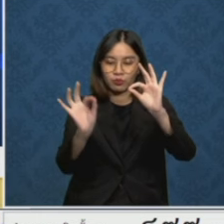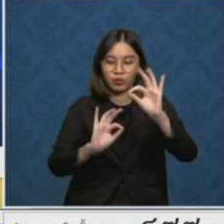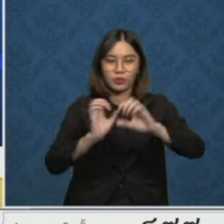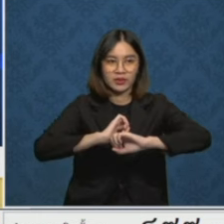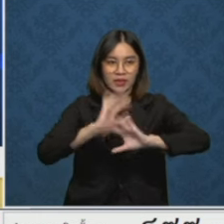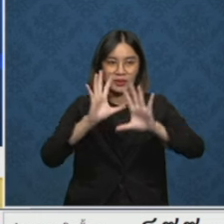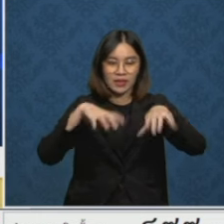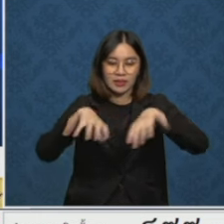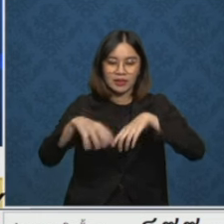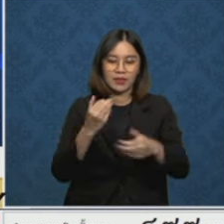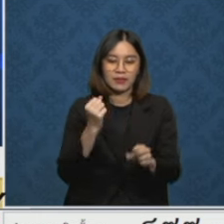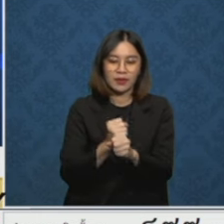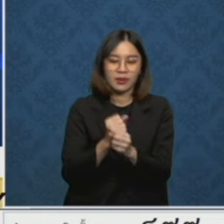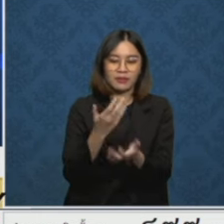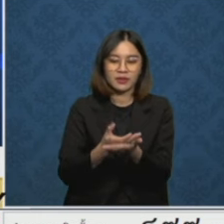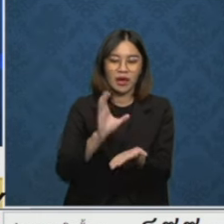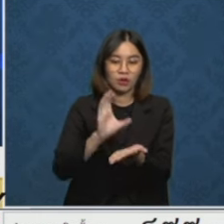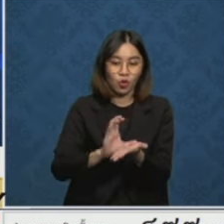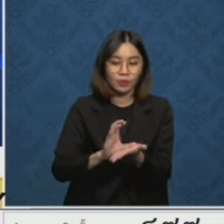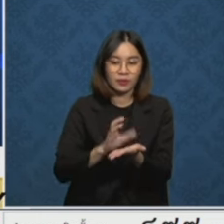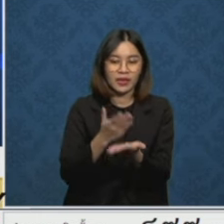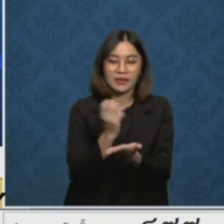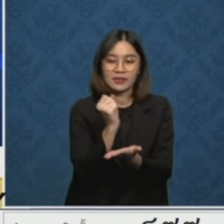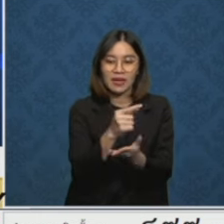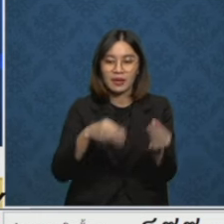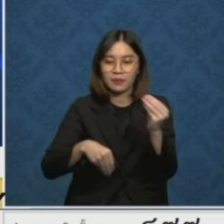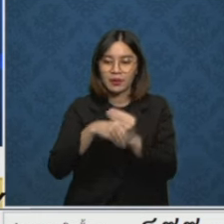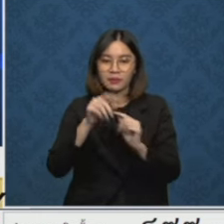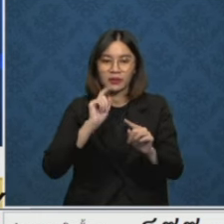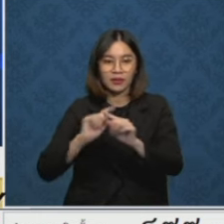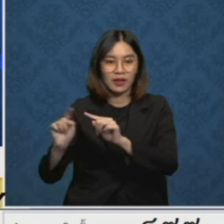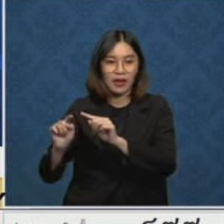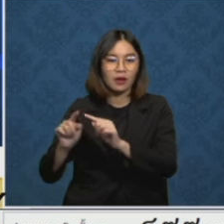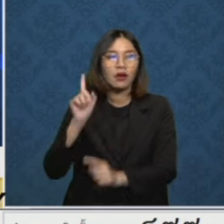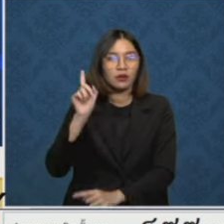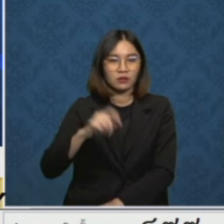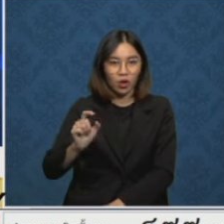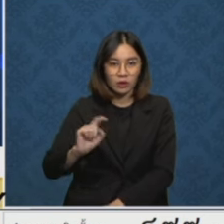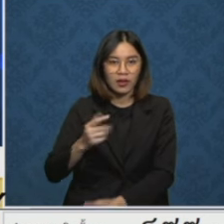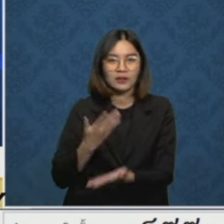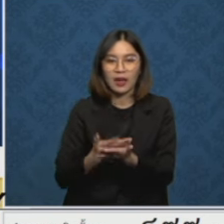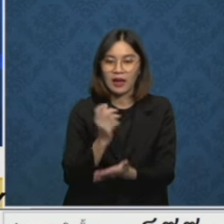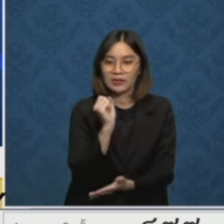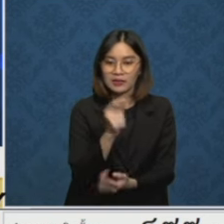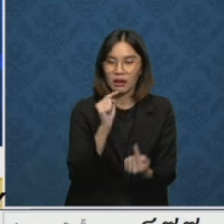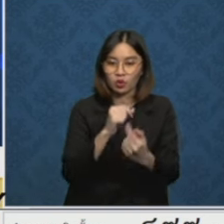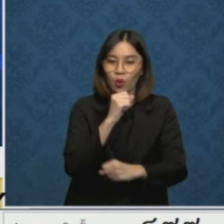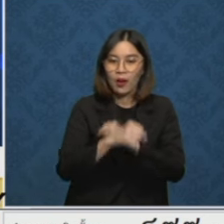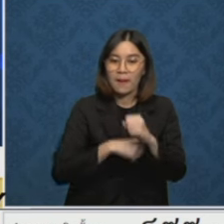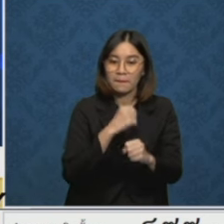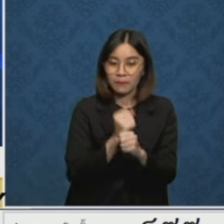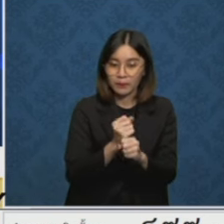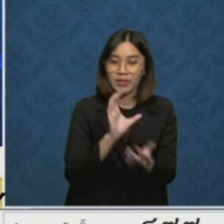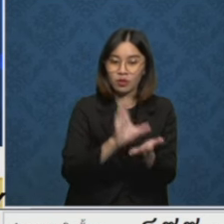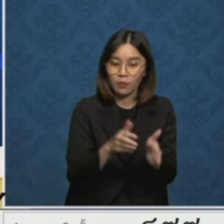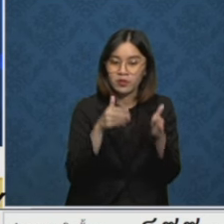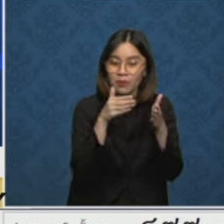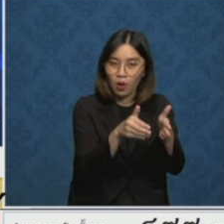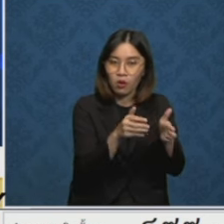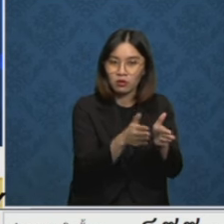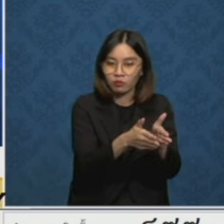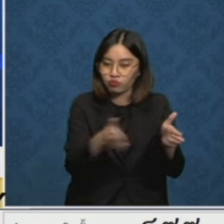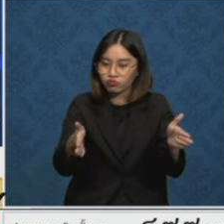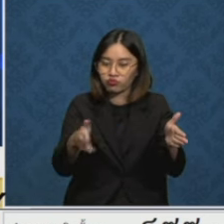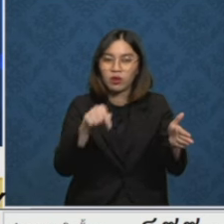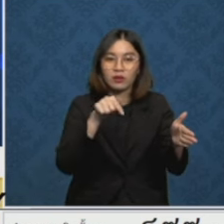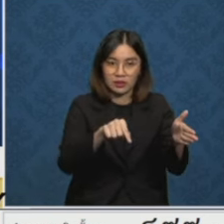าการจัดทำงบประมาณรายจ่ายเพิ่มเติมเนี่ยต้องใช้จ่ายเงินระหว่างปีงบประมาณนะคะก็ชื่อมันงบกล